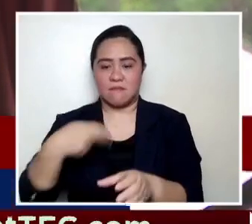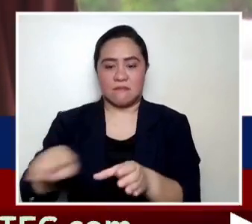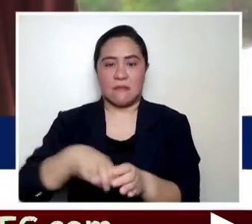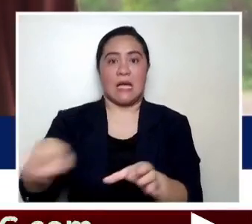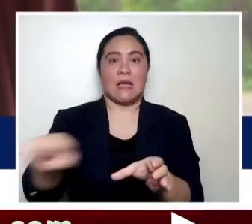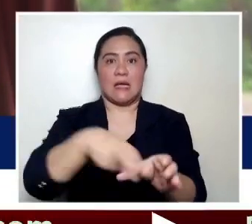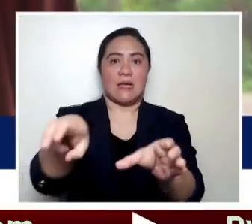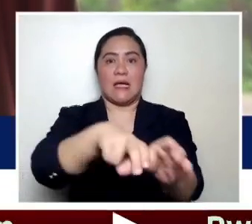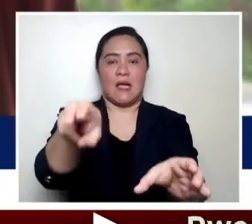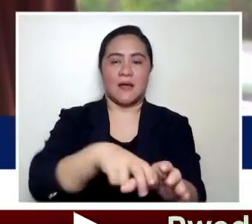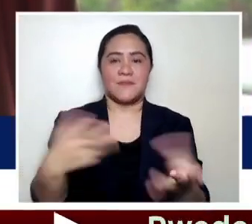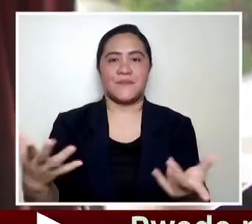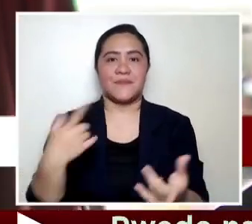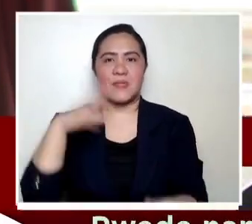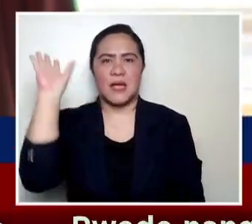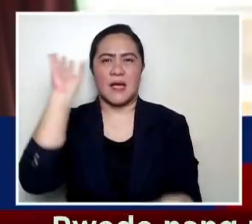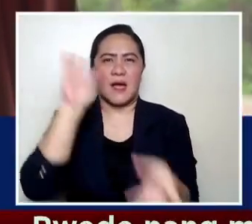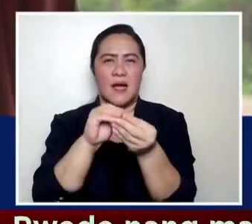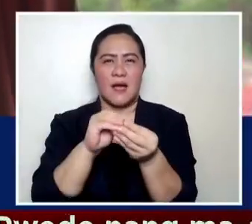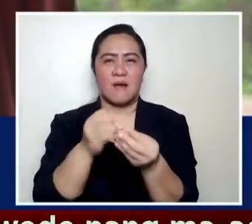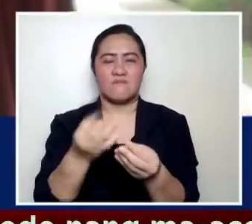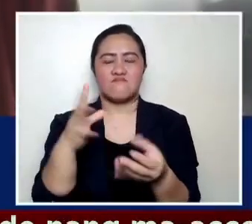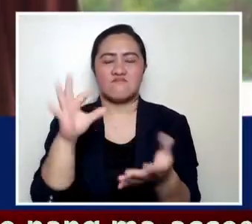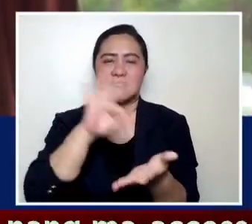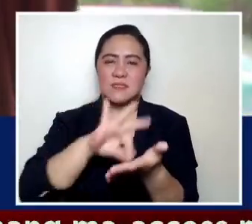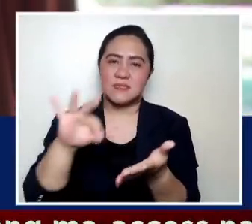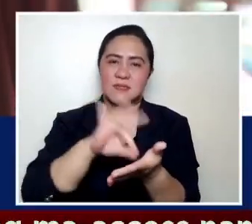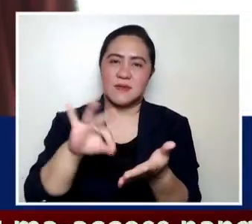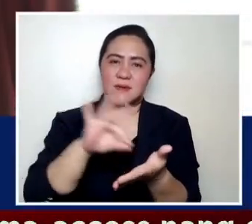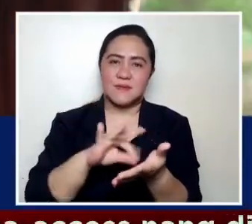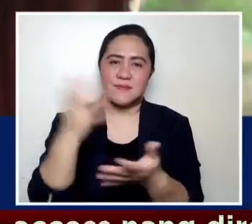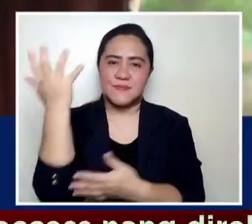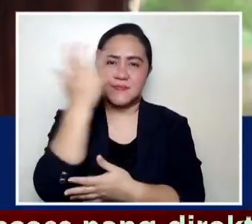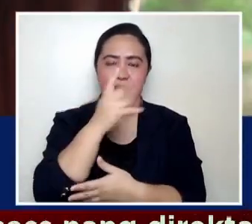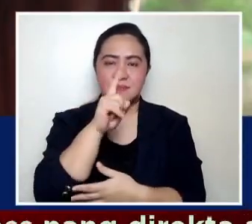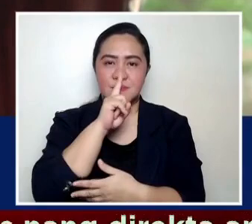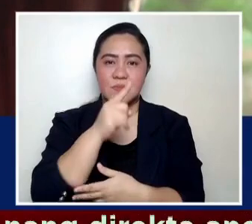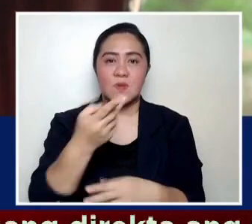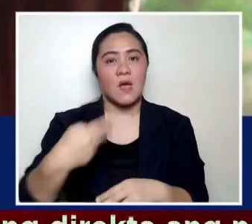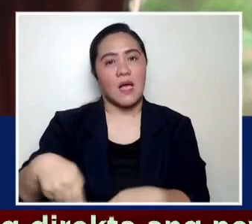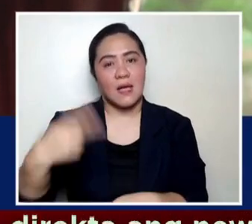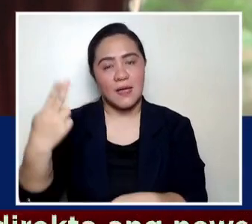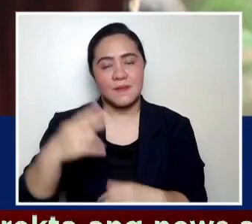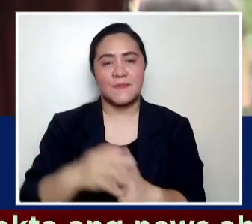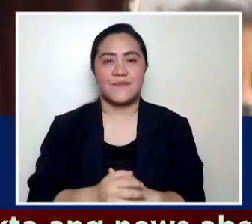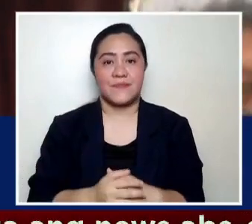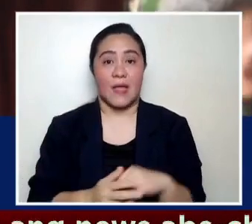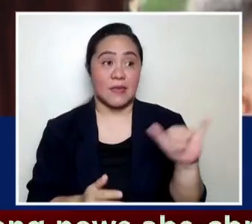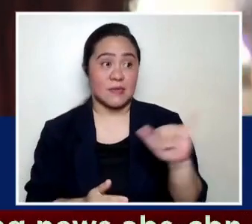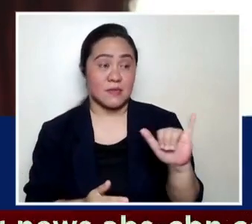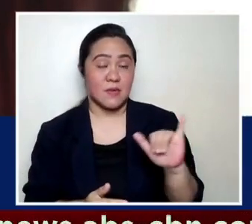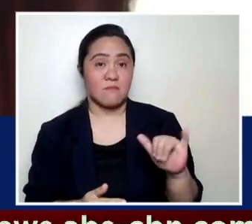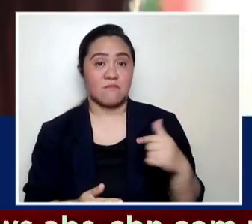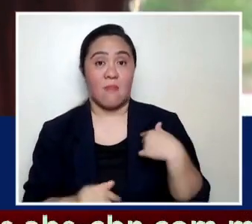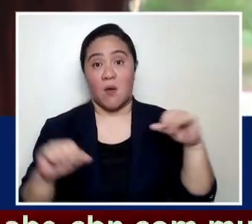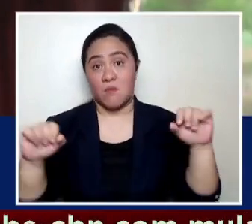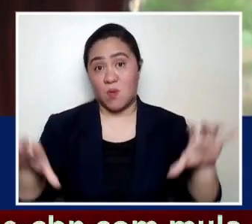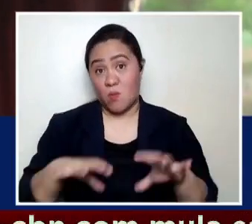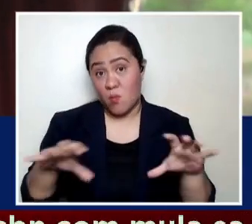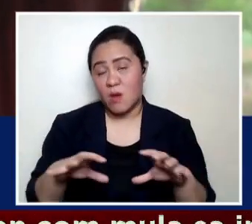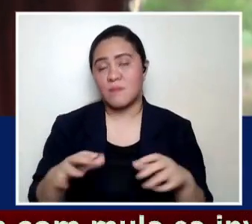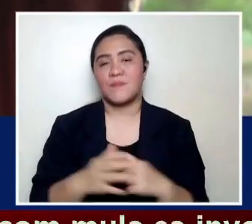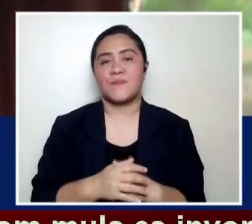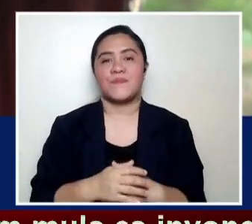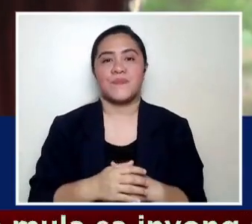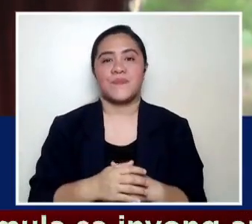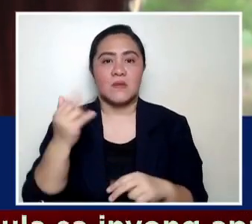sa loob ng isang buwan, malaking bagay rin po sa budget po sana namin. Yan ba sa amin po ng mga nagtatrabaho, malaking bagay rin pong